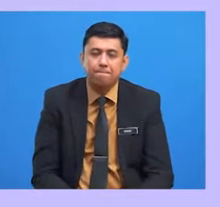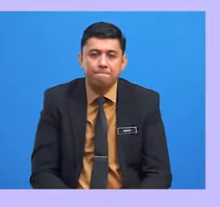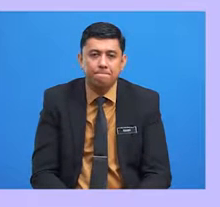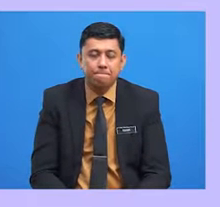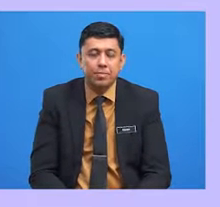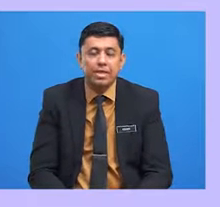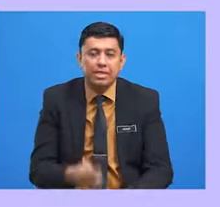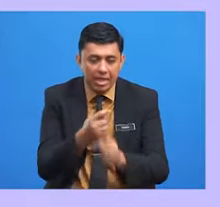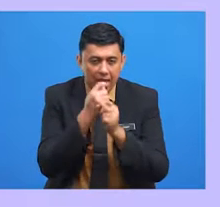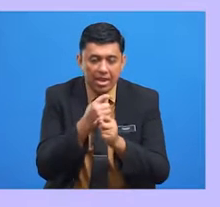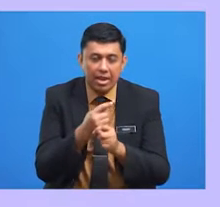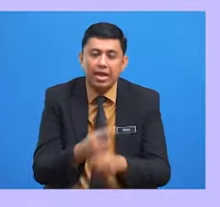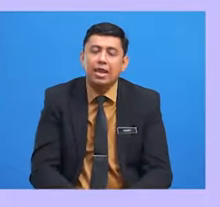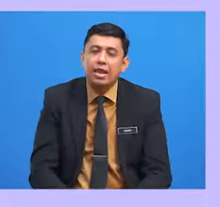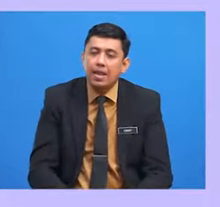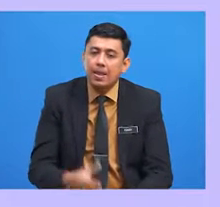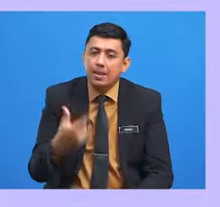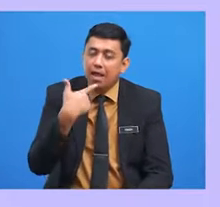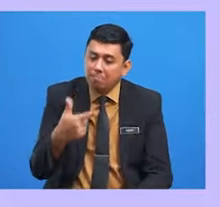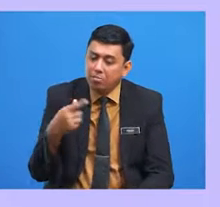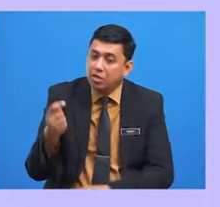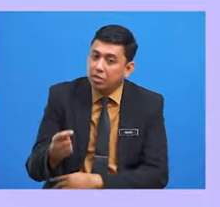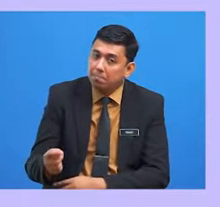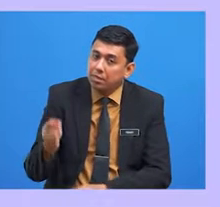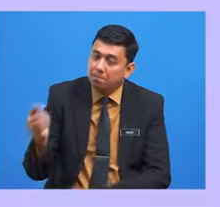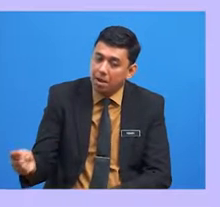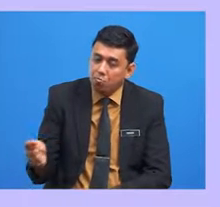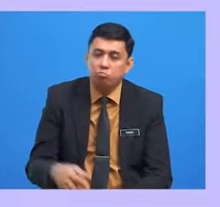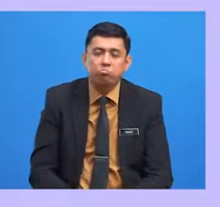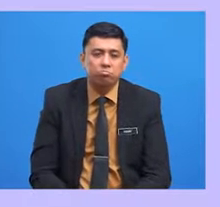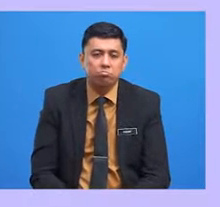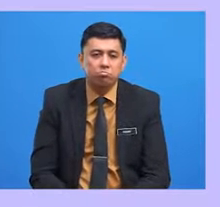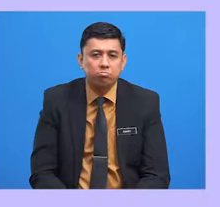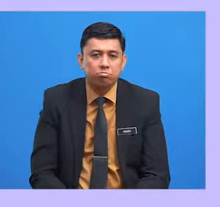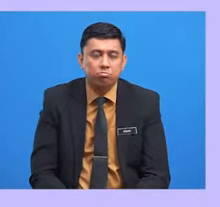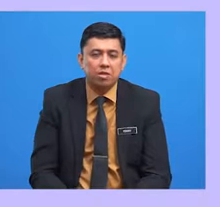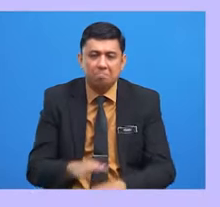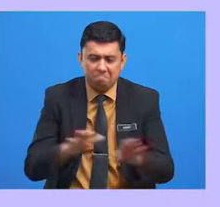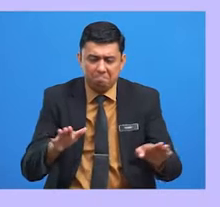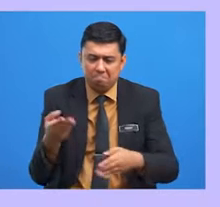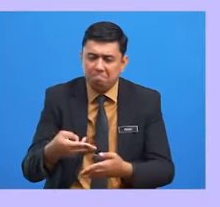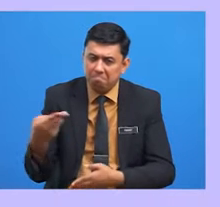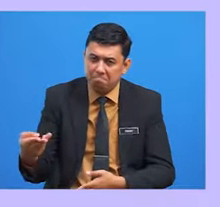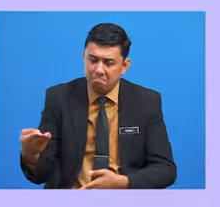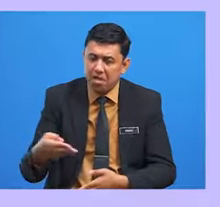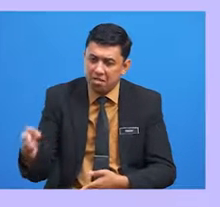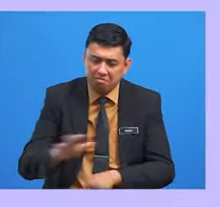seperti perabot. Manakala, barang yang tidak tahan lama merupakan permintaan tak